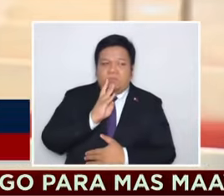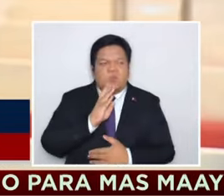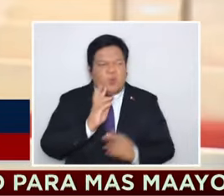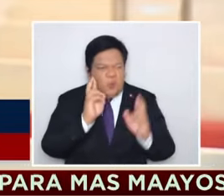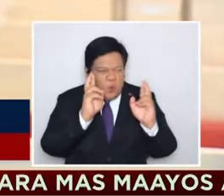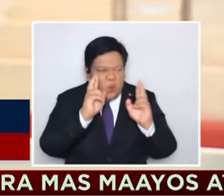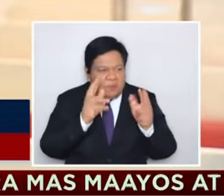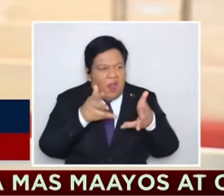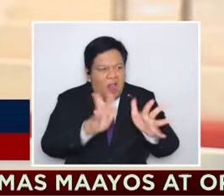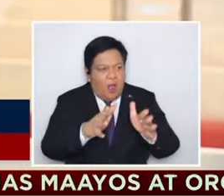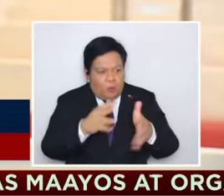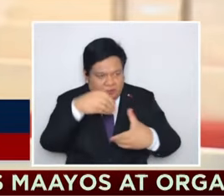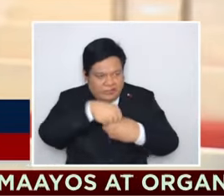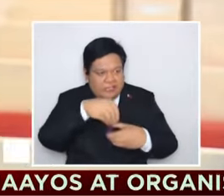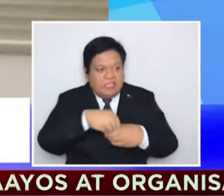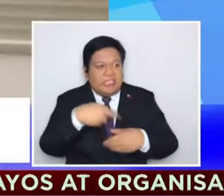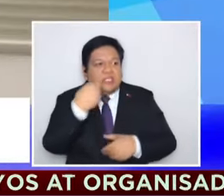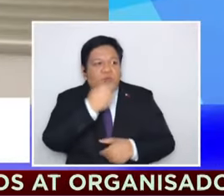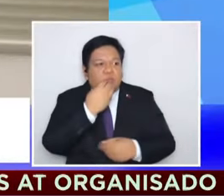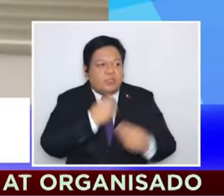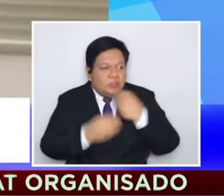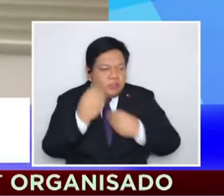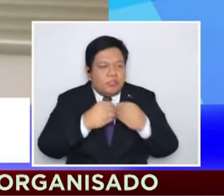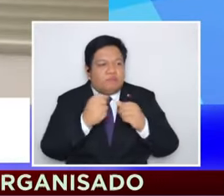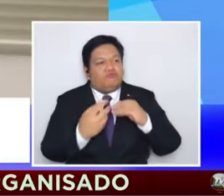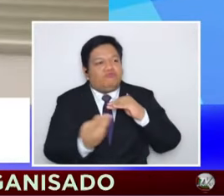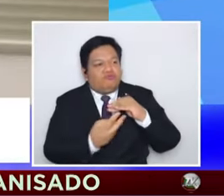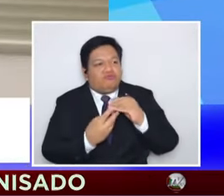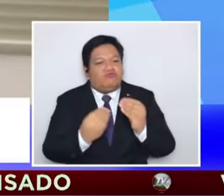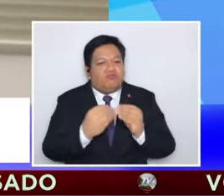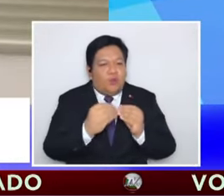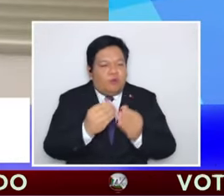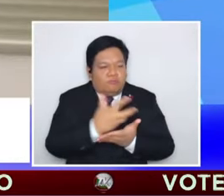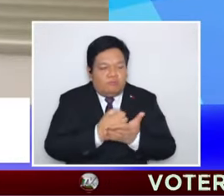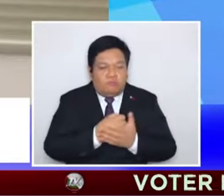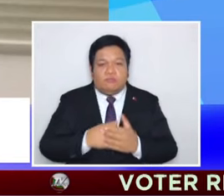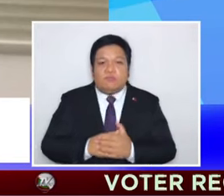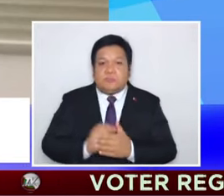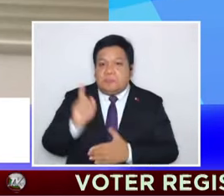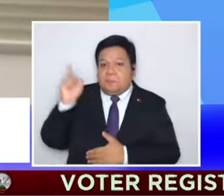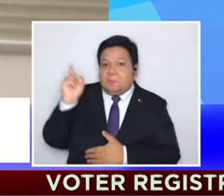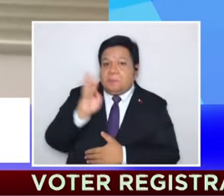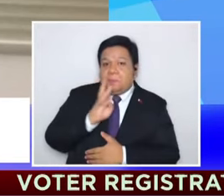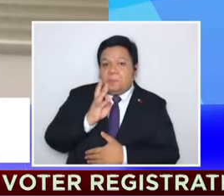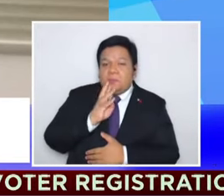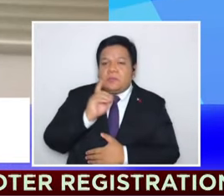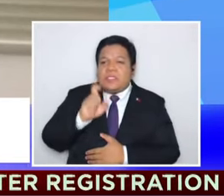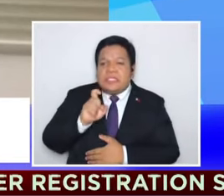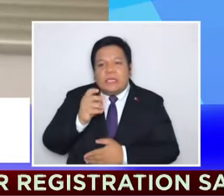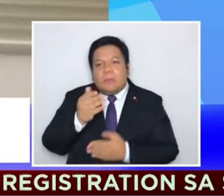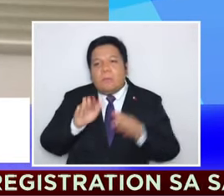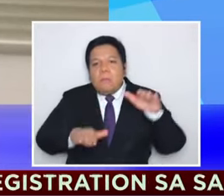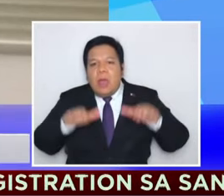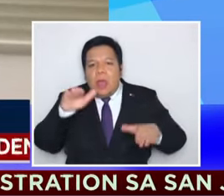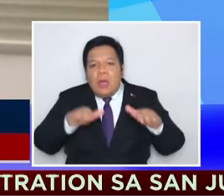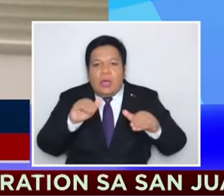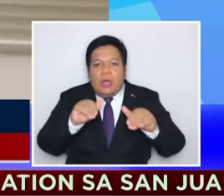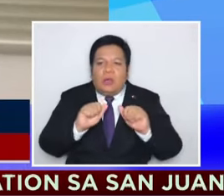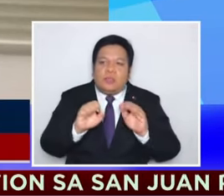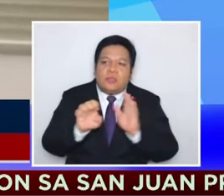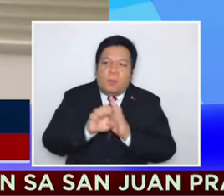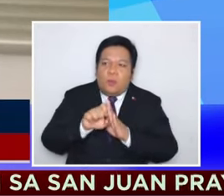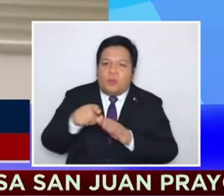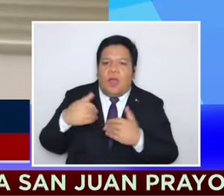kahit papano madagdagan din yung pasok. Kailangan balansin din po ng isang business relief package in the form of tax holiday man lang, tax